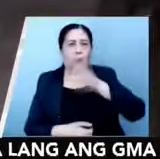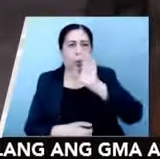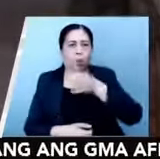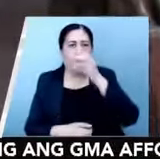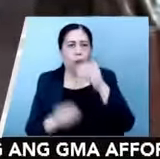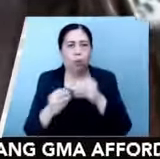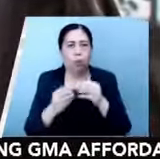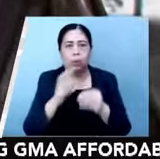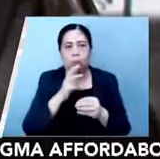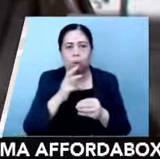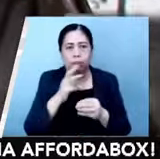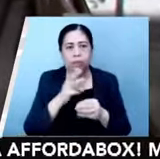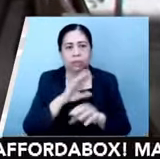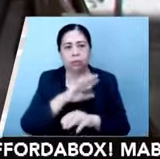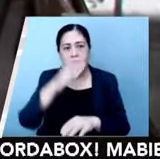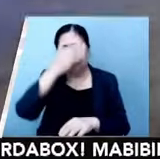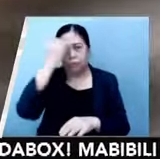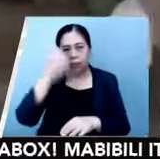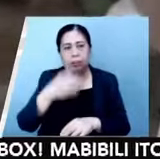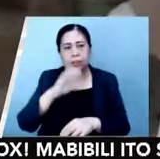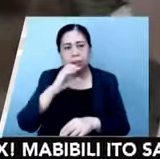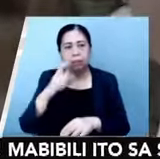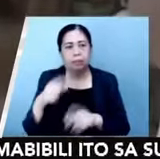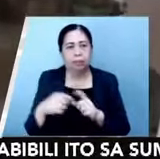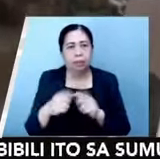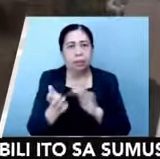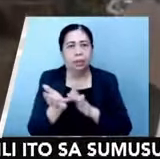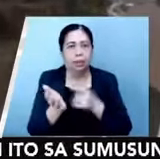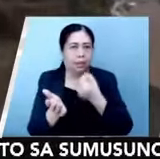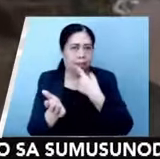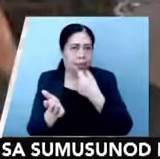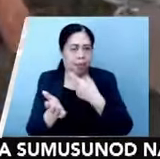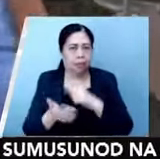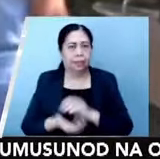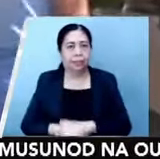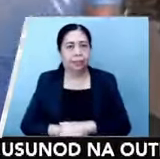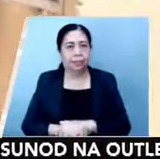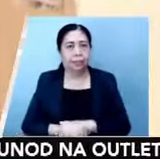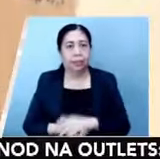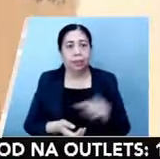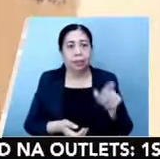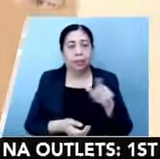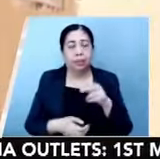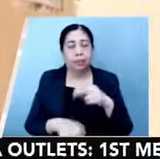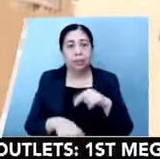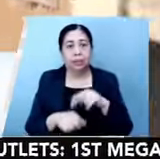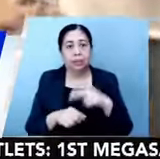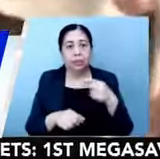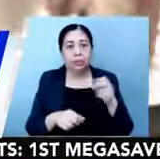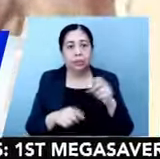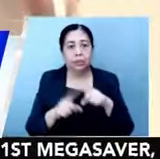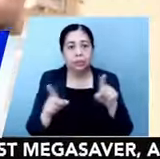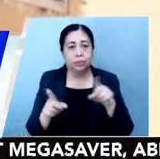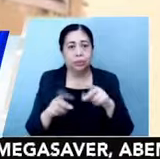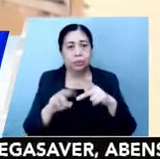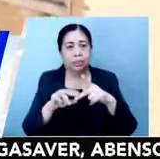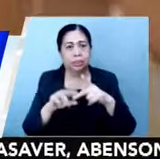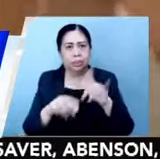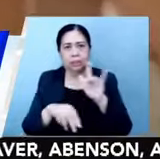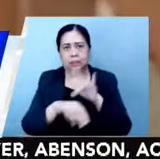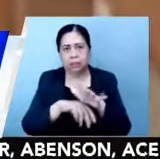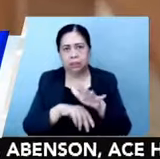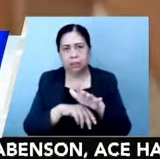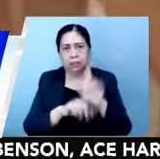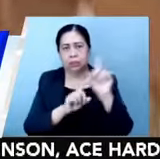huwag kalimutang uminom ng maintenance medicine. Sa Mangaldan National High School sa Pangasinan, inagahan ang pasok ng mga bata para tuloy